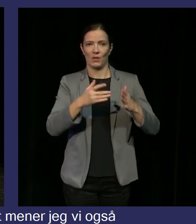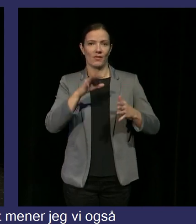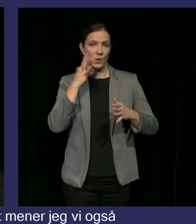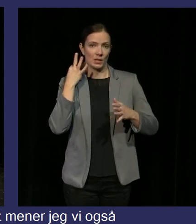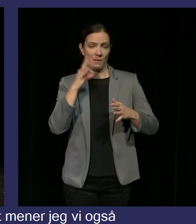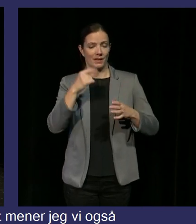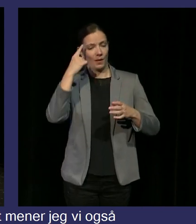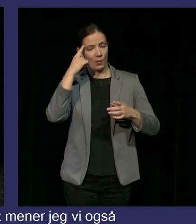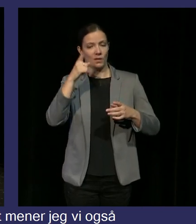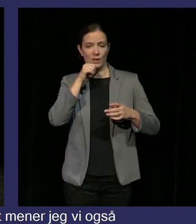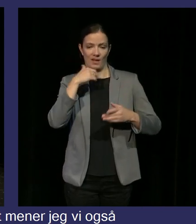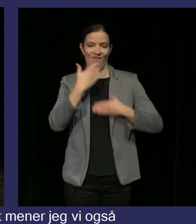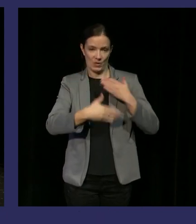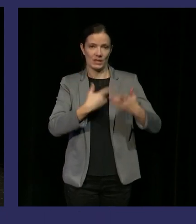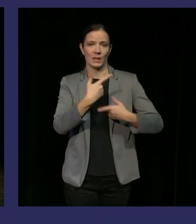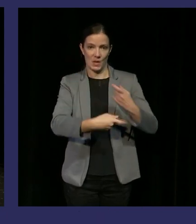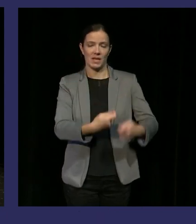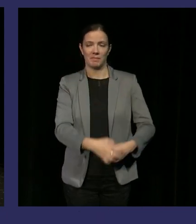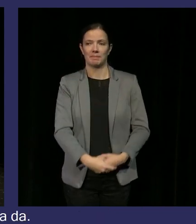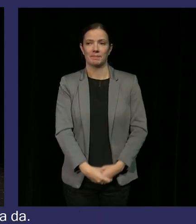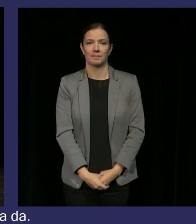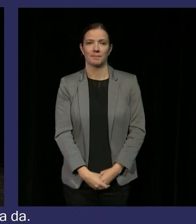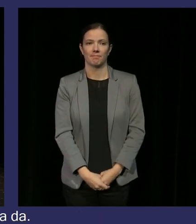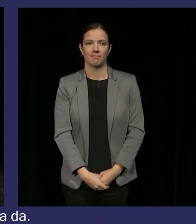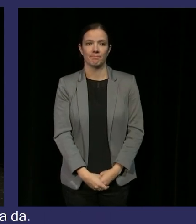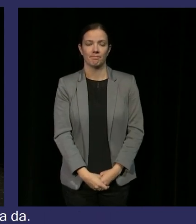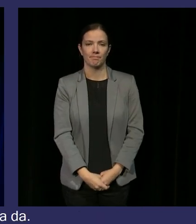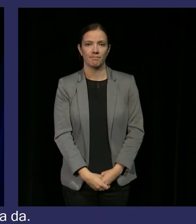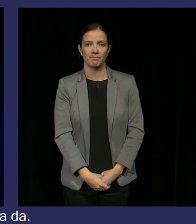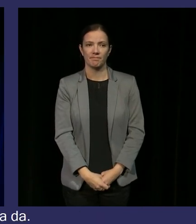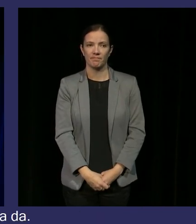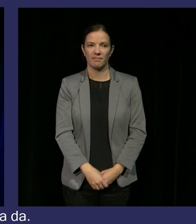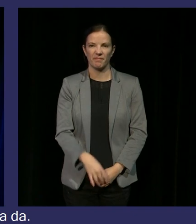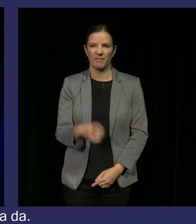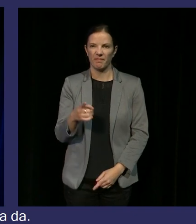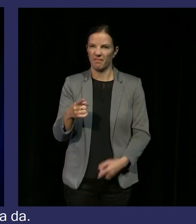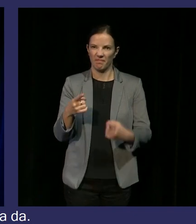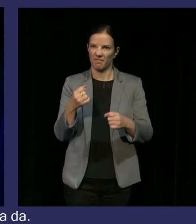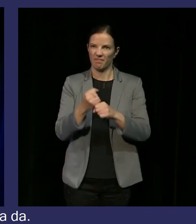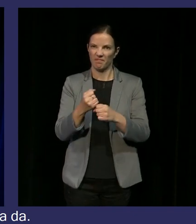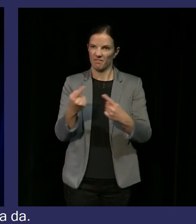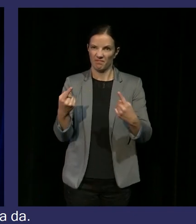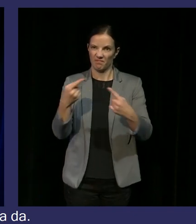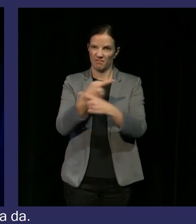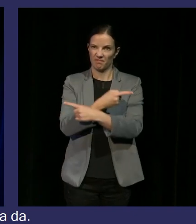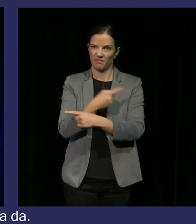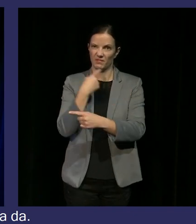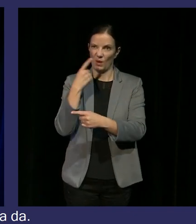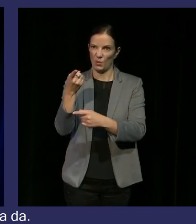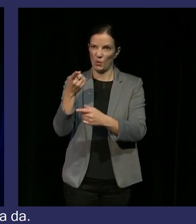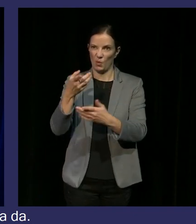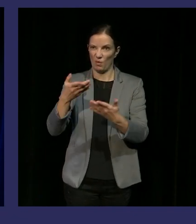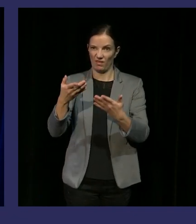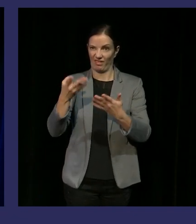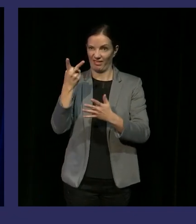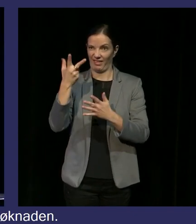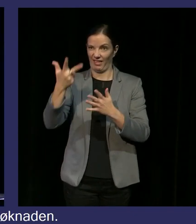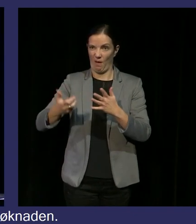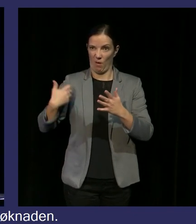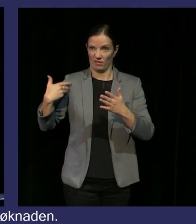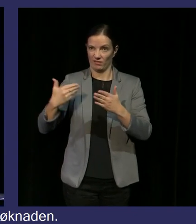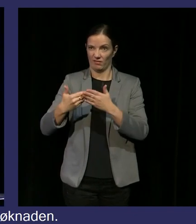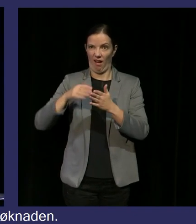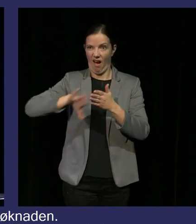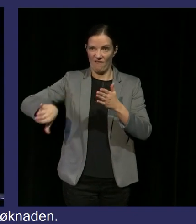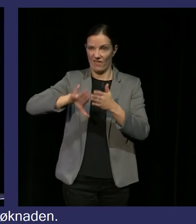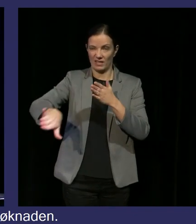Met, og det mener jeg vi også må fortsette å gjøre. Det var jo ikke det helt han sa da. Han sa at du har avvist søknaden tre år på rad.